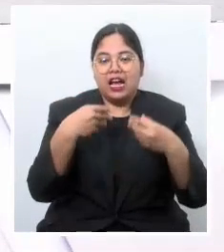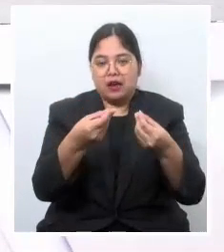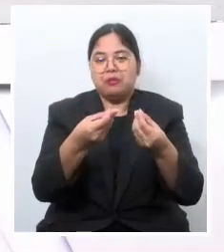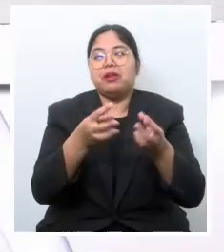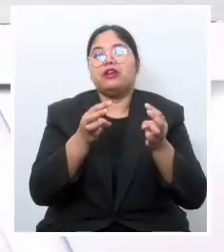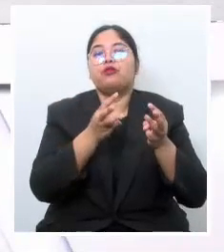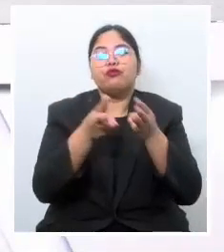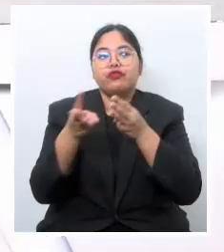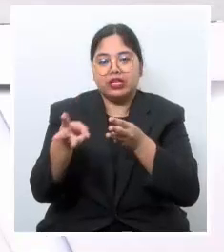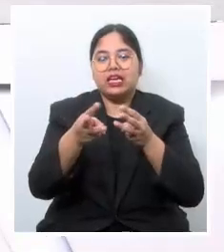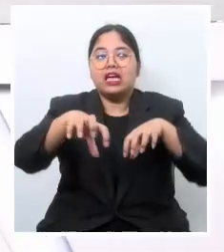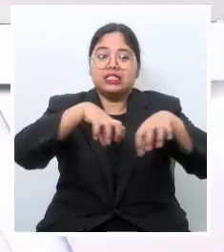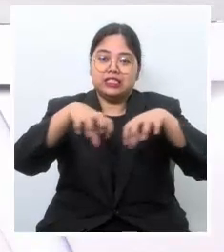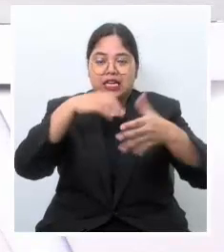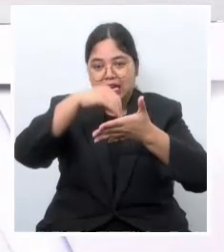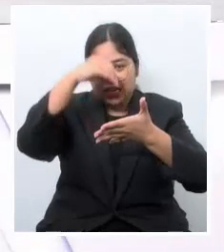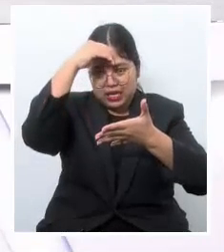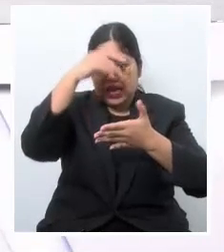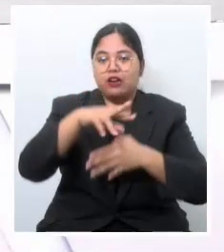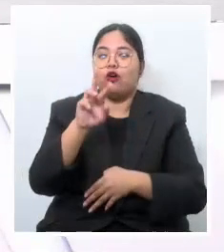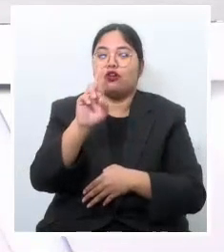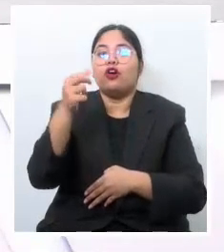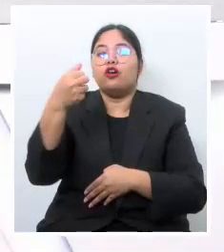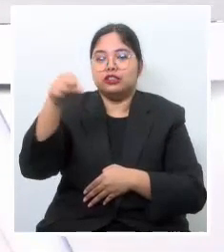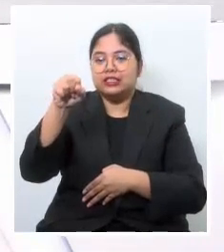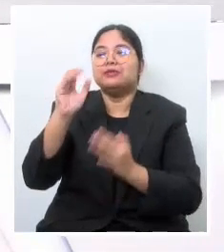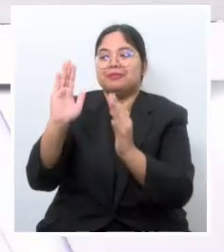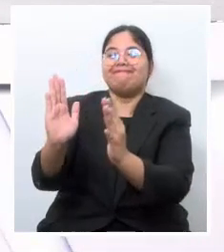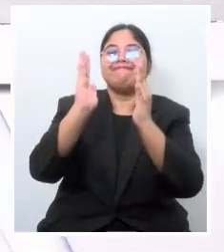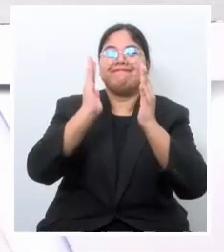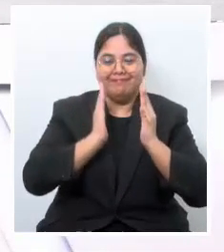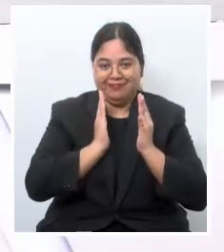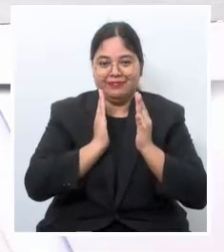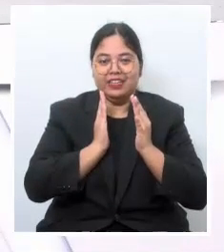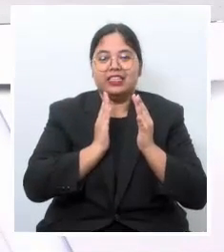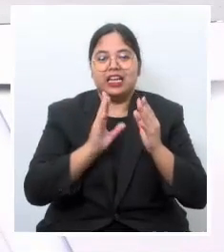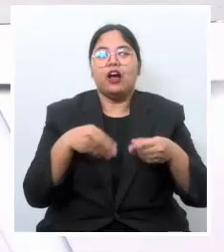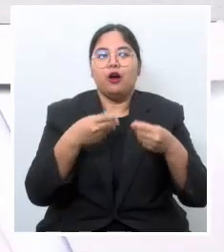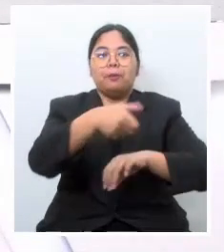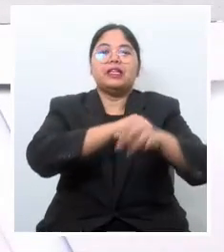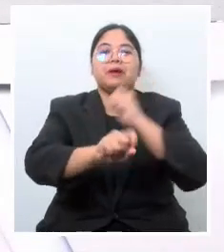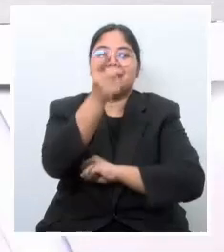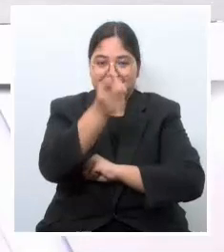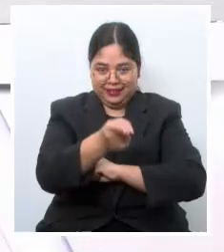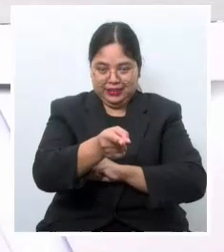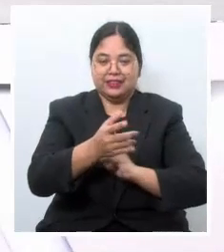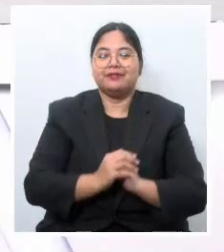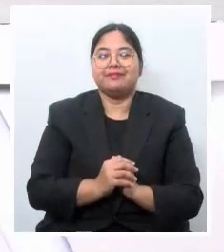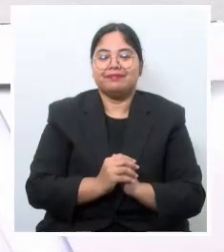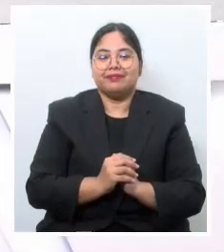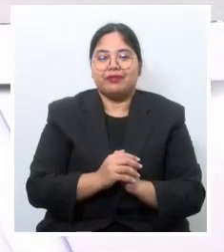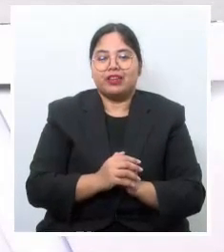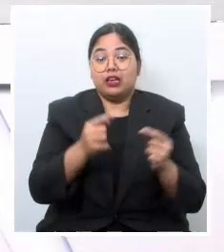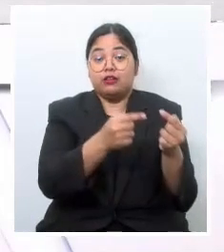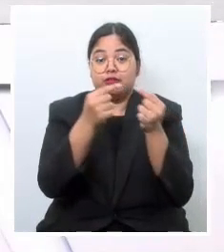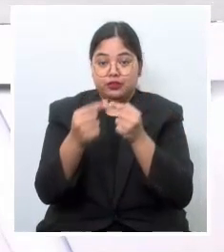หนึ่งการจัดการเรียนการสอนโดยการน้อมนำพระบรมราโชบายของในหลวงรัชกาลที่ 10ลงสู่การปฏิบัตินั่นเองค่ะท่านผู้ชมคะเราไปต่อกัน